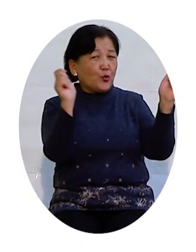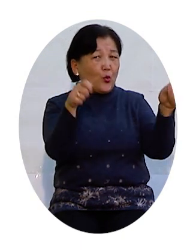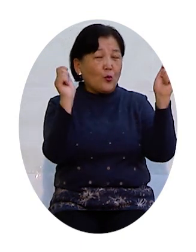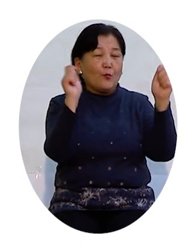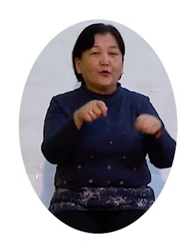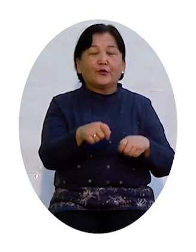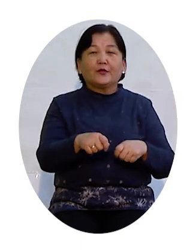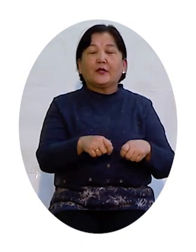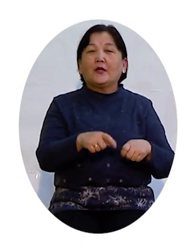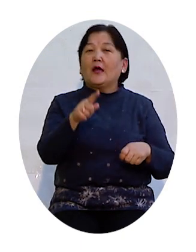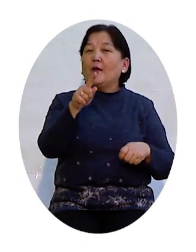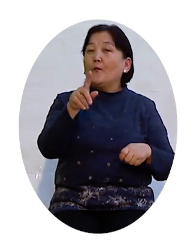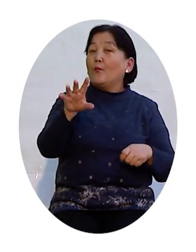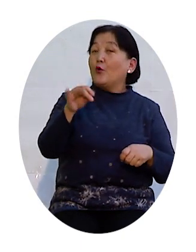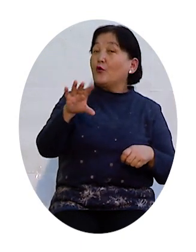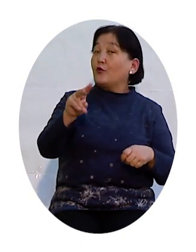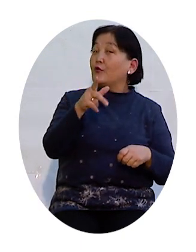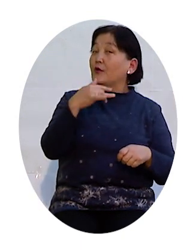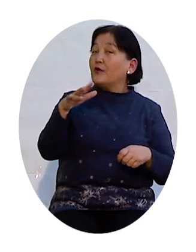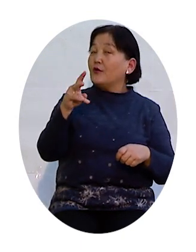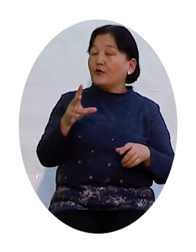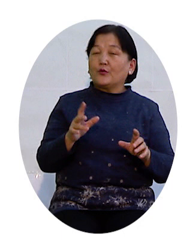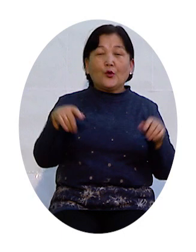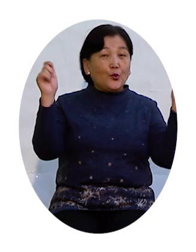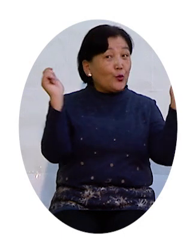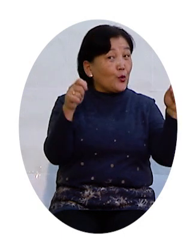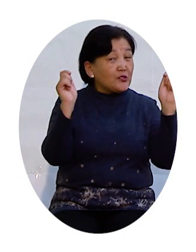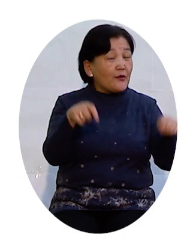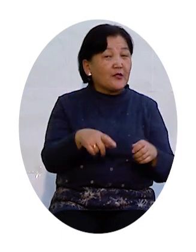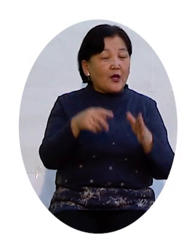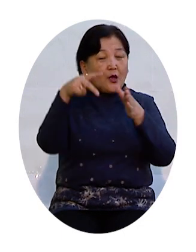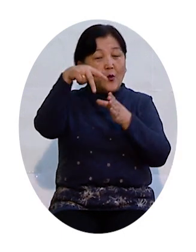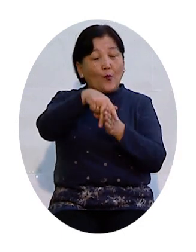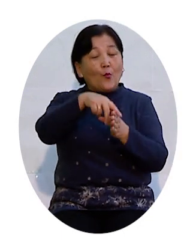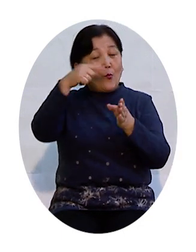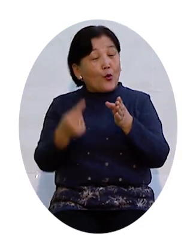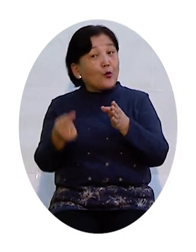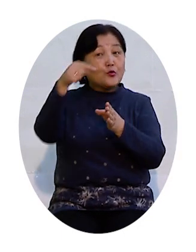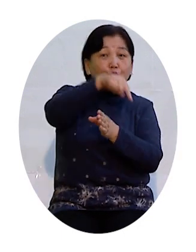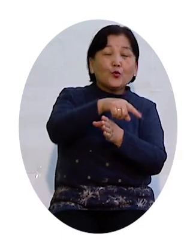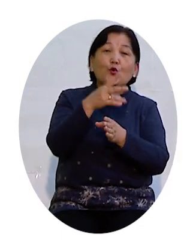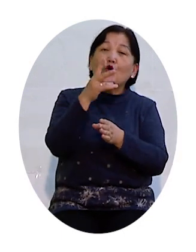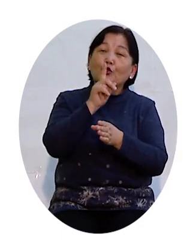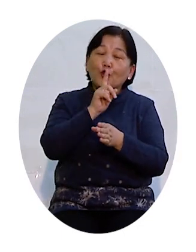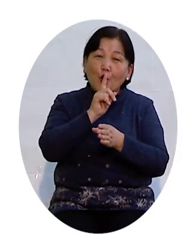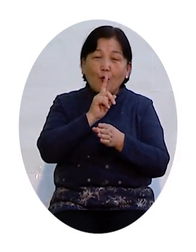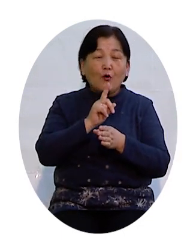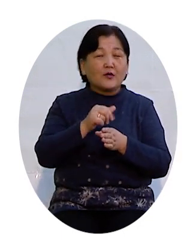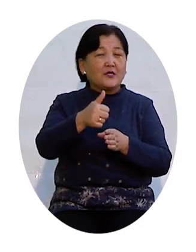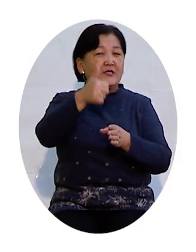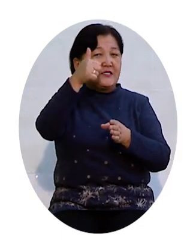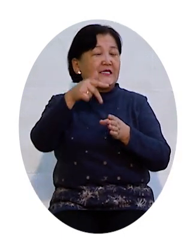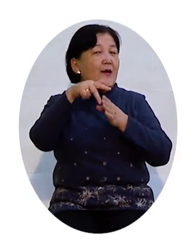бүрэнгийнхэн тууж аачлаа. Буруу зөвгүй номхон аль хурдан хурцыгаа бузар дайсныг